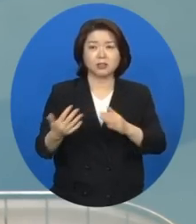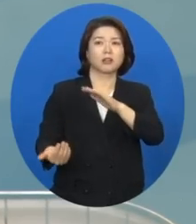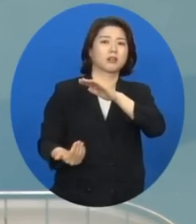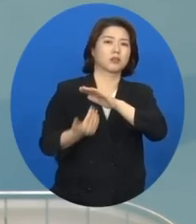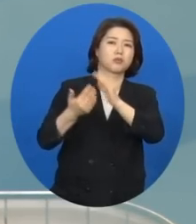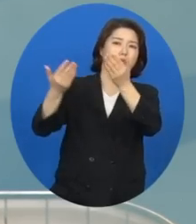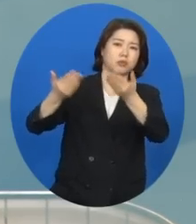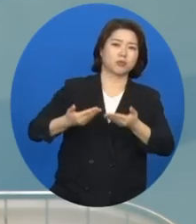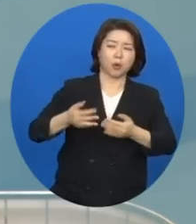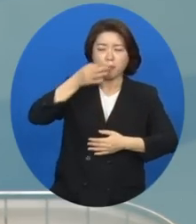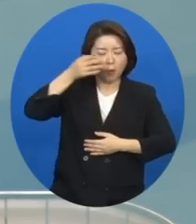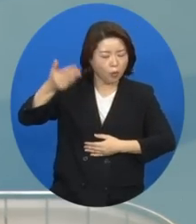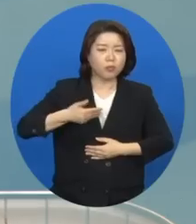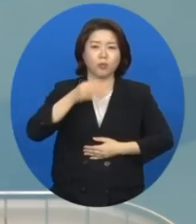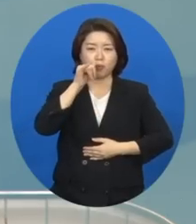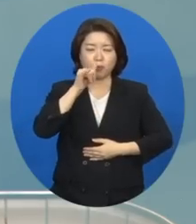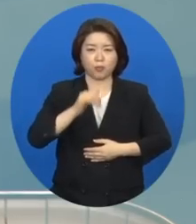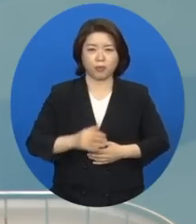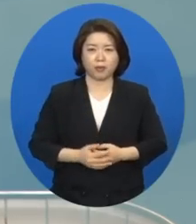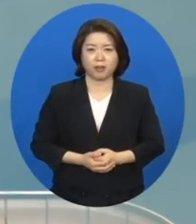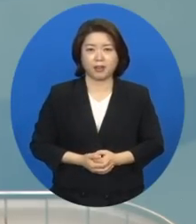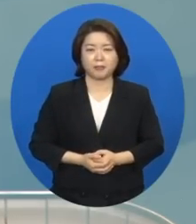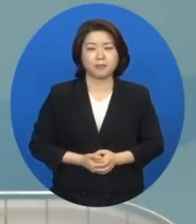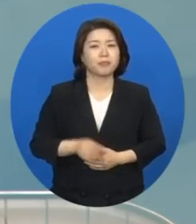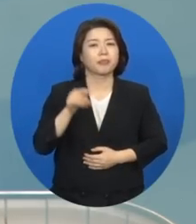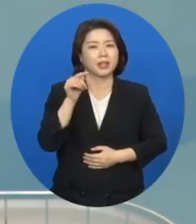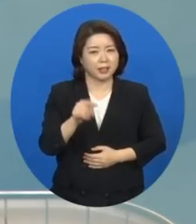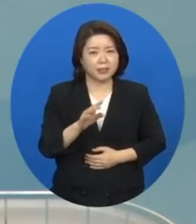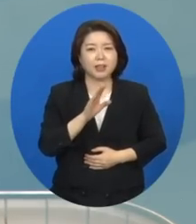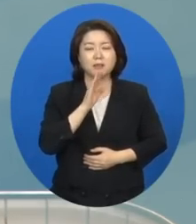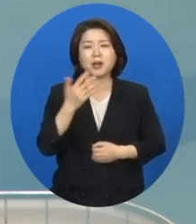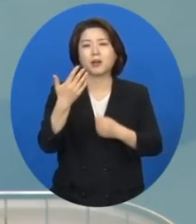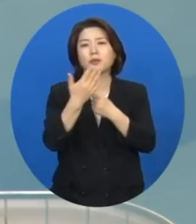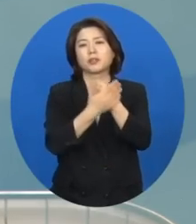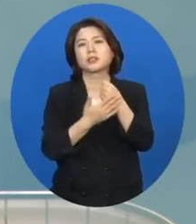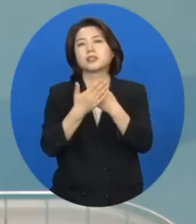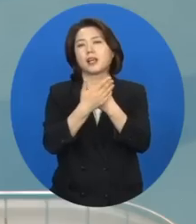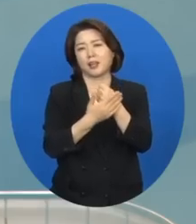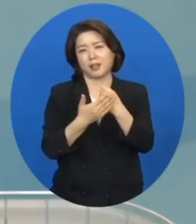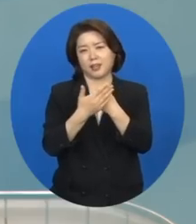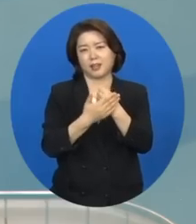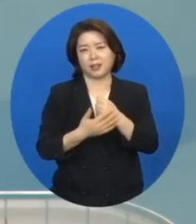이루어주세요. 보여주세요. 그게 은혜더라고요.